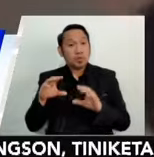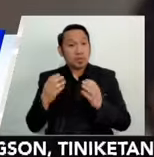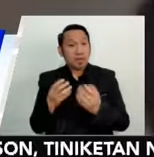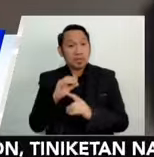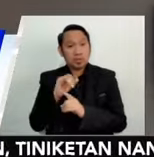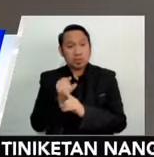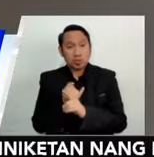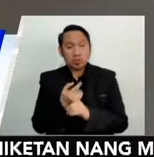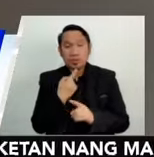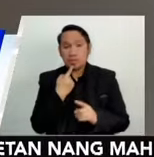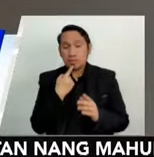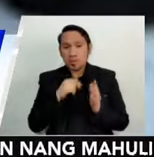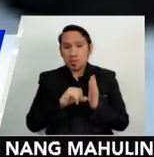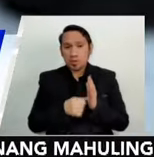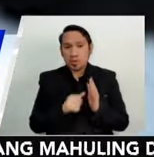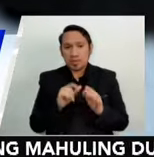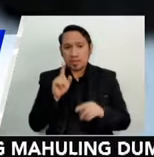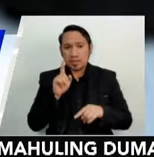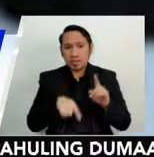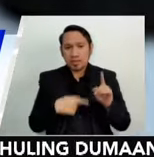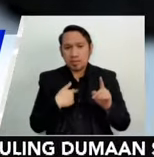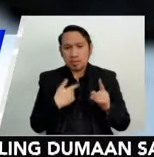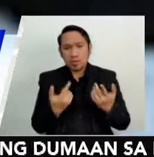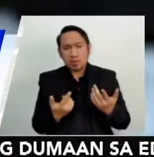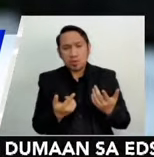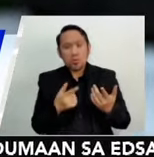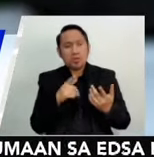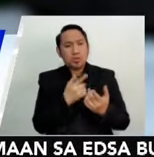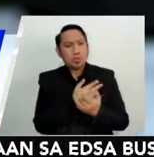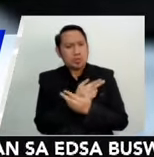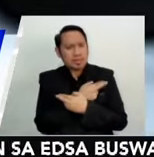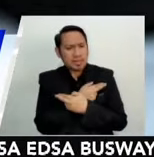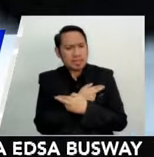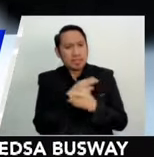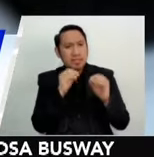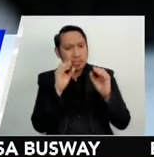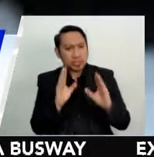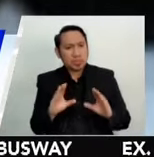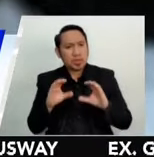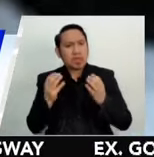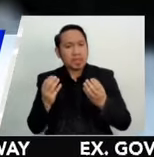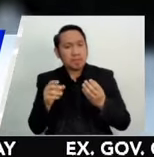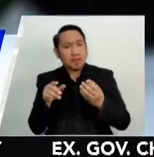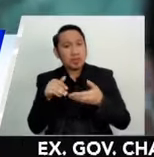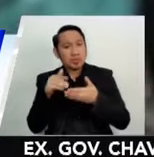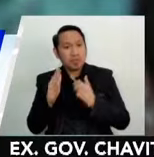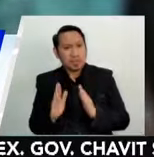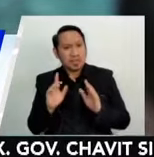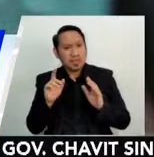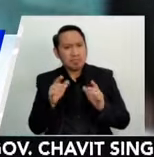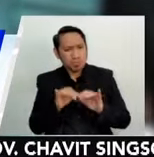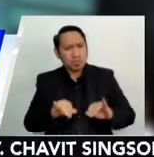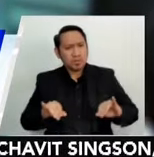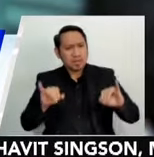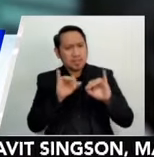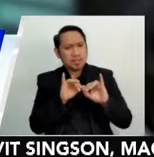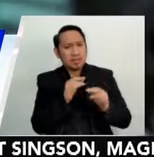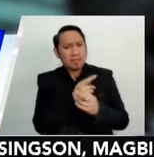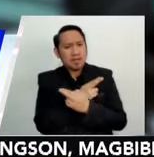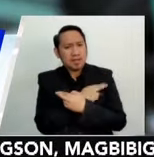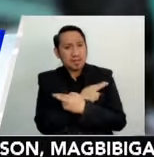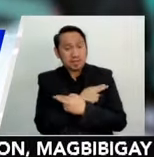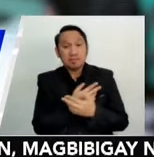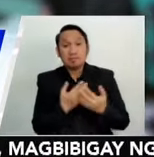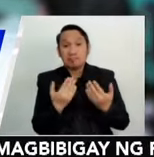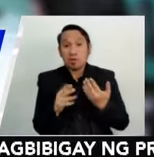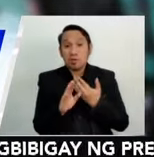pwedeng isakripisyo ang pahinga ng mga guro at estudyante. Base sa mga naunang projection ng DepEd, posibleng maibalik ang dating school